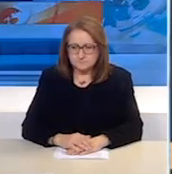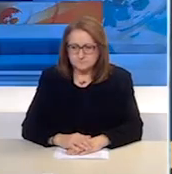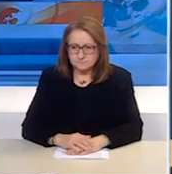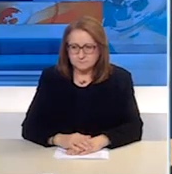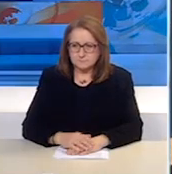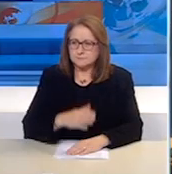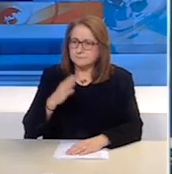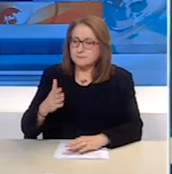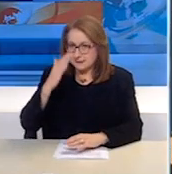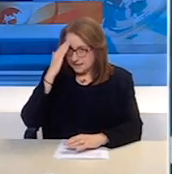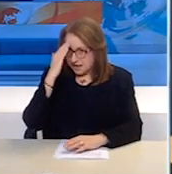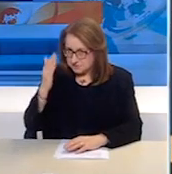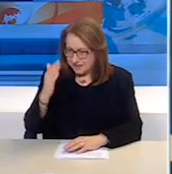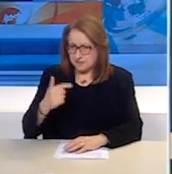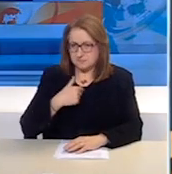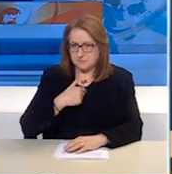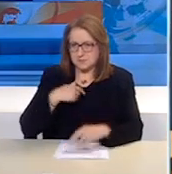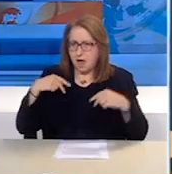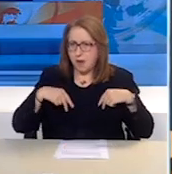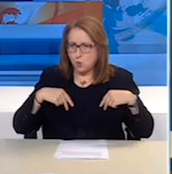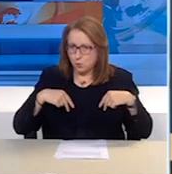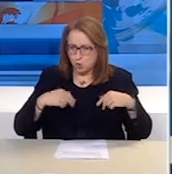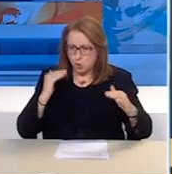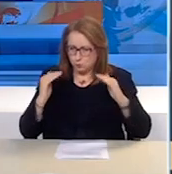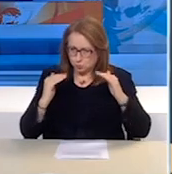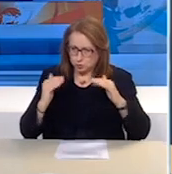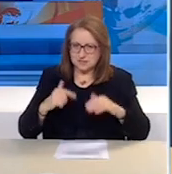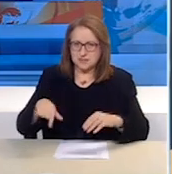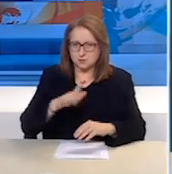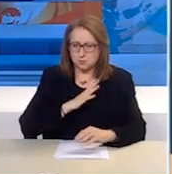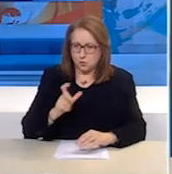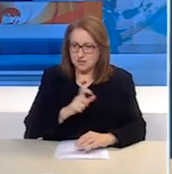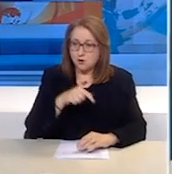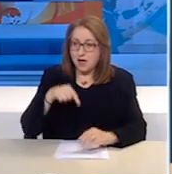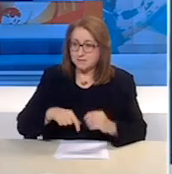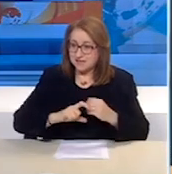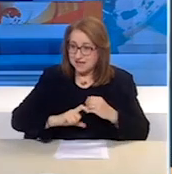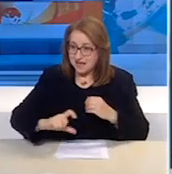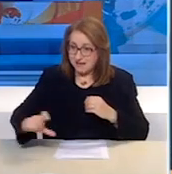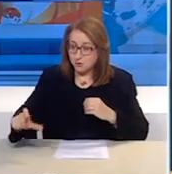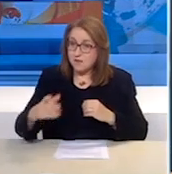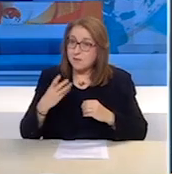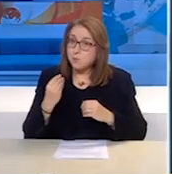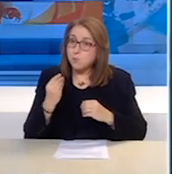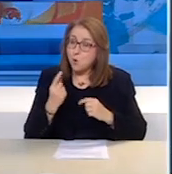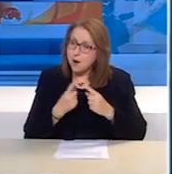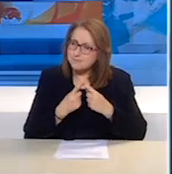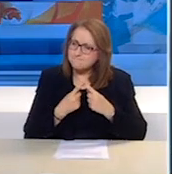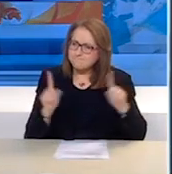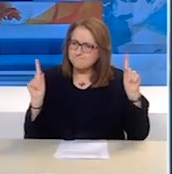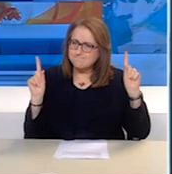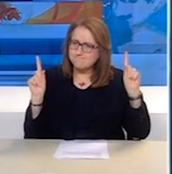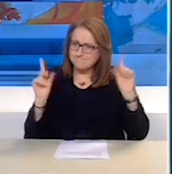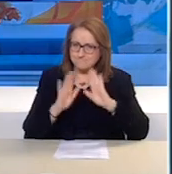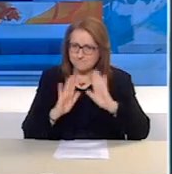Καλησπέρα σας και από την Πολιτική Προστασία. Η εβδομάδα που ξεκίνησε είναι πραγματικά ιδιαίτερη. Ιδιαίτερη γιατί σε